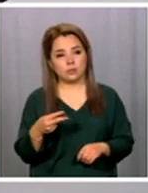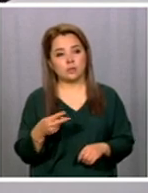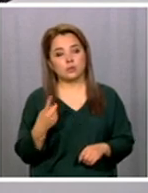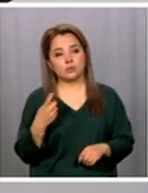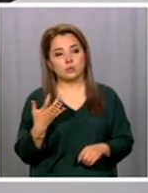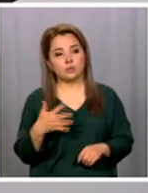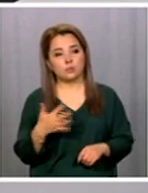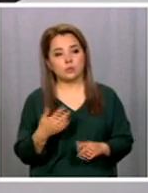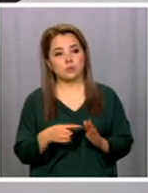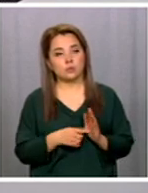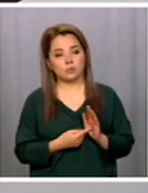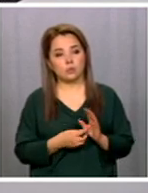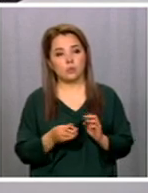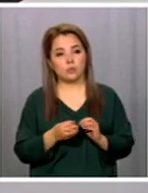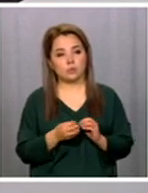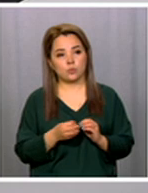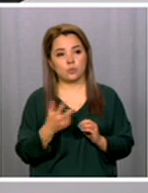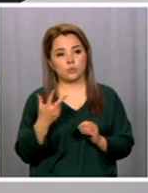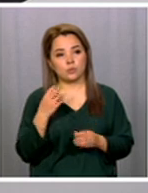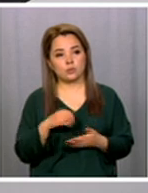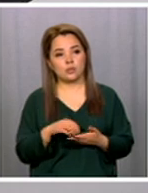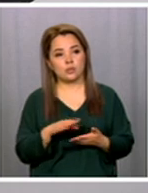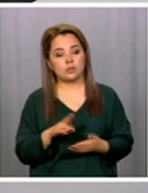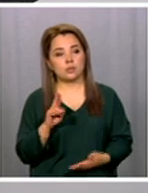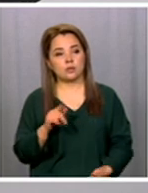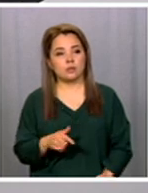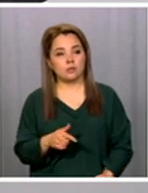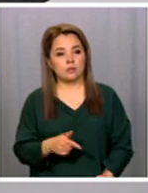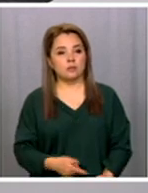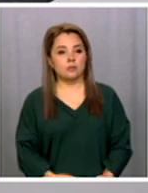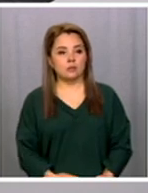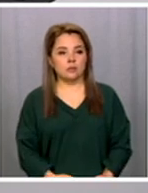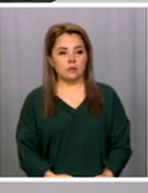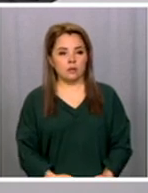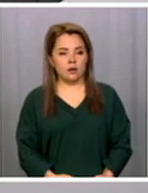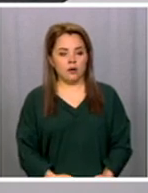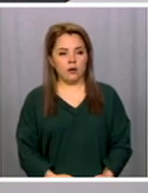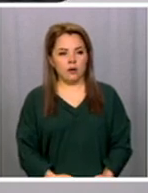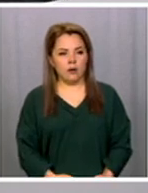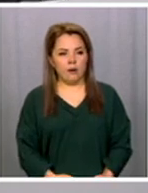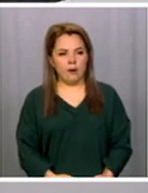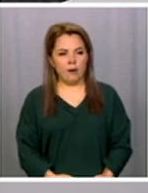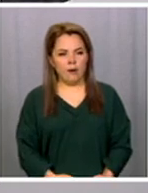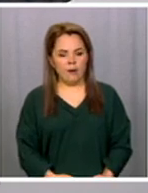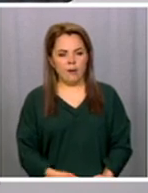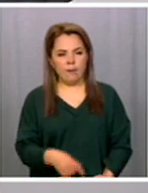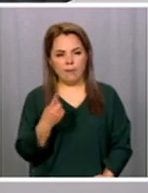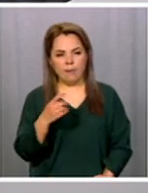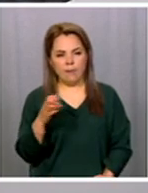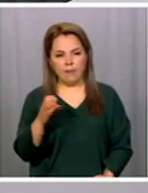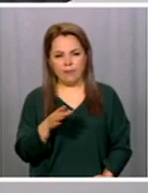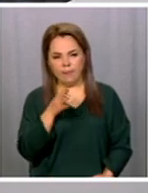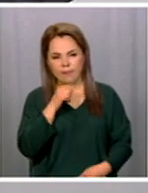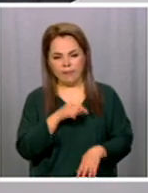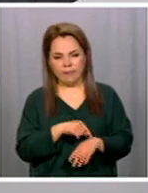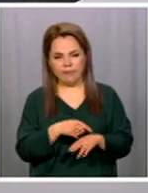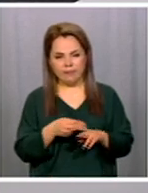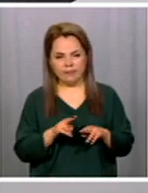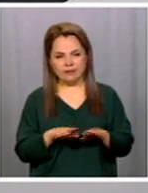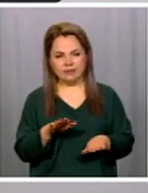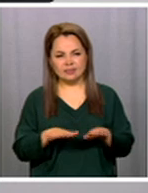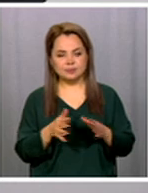болады 155 көбейтілген 10-ның 3 дәрежесі килограмм. Яғни бұл 1 секунд ішінде ағатын судың